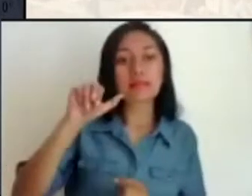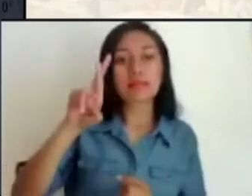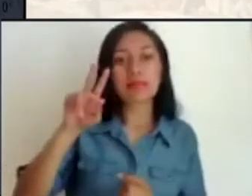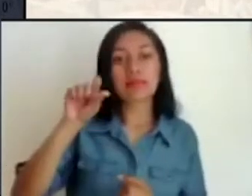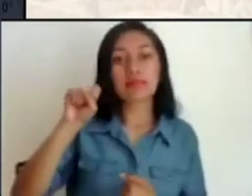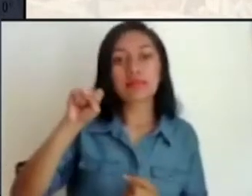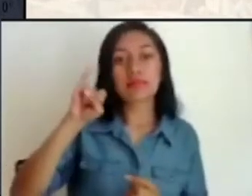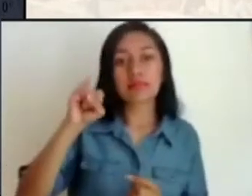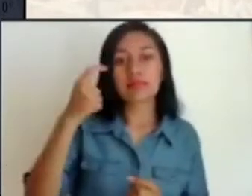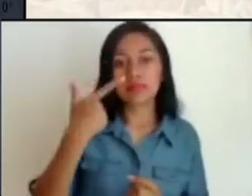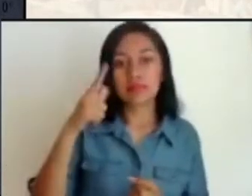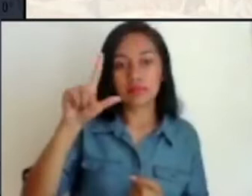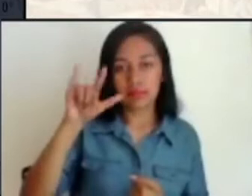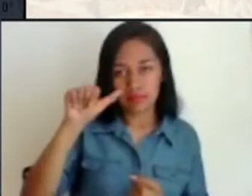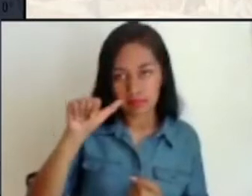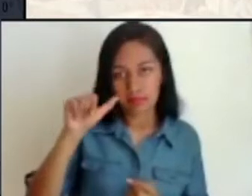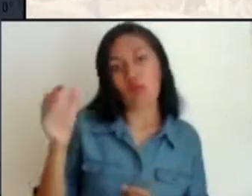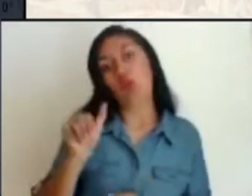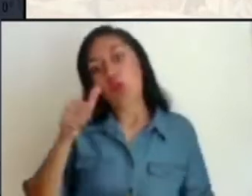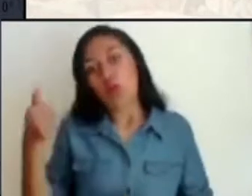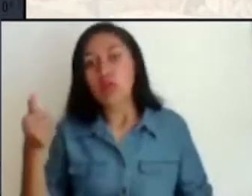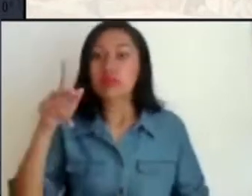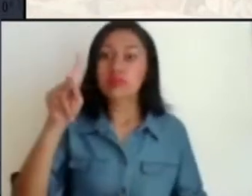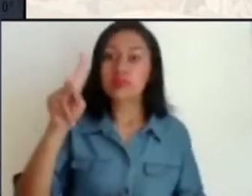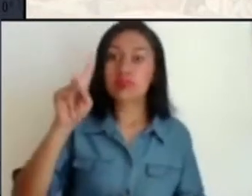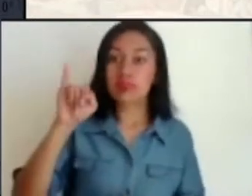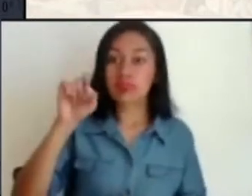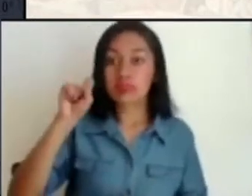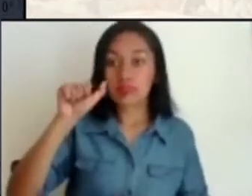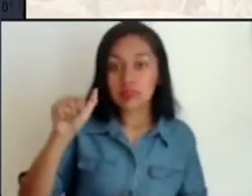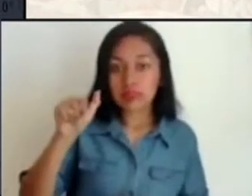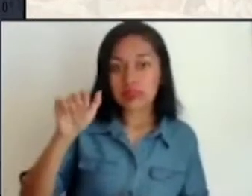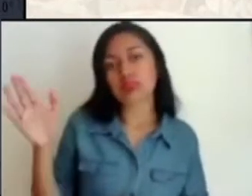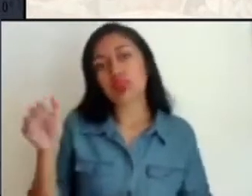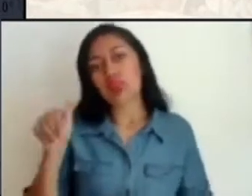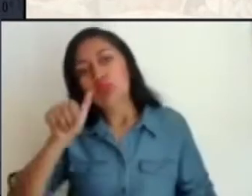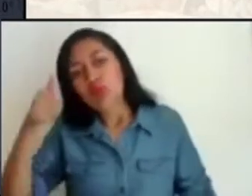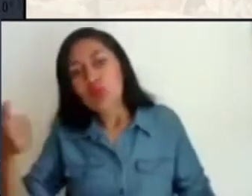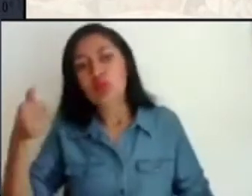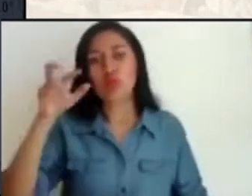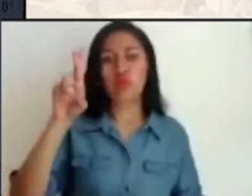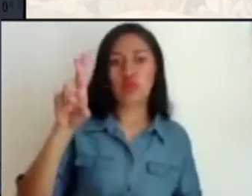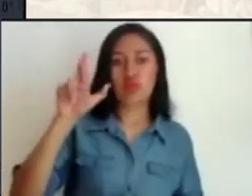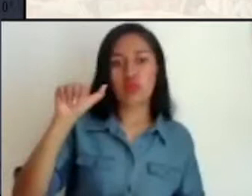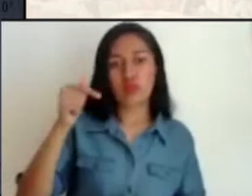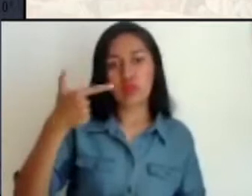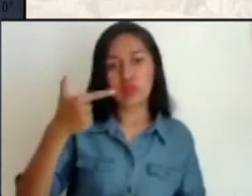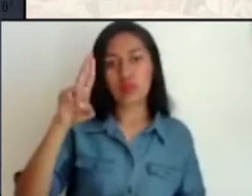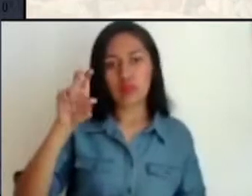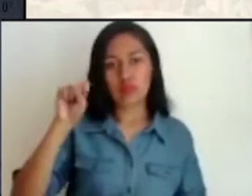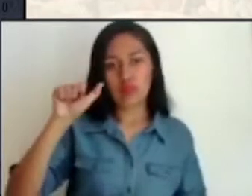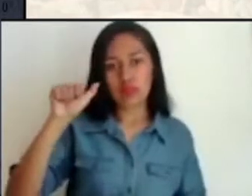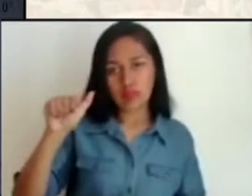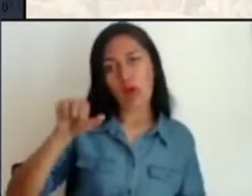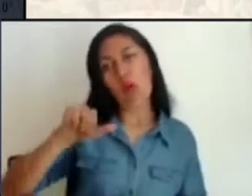con destinazione Genova, Venezia e gli altri porti europei. Notoriamente, il dibattito sull'origine della peste che si